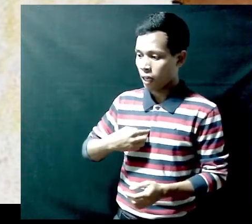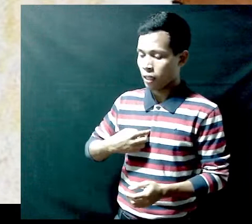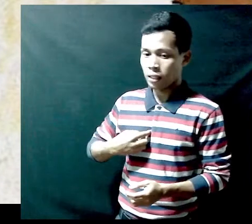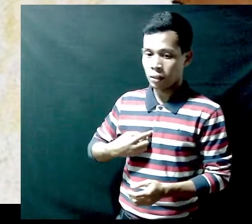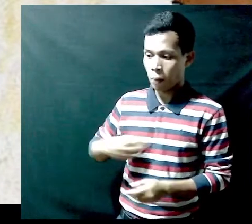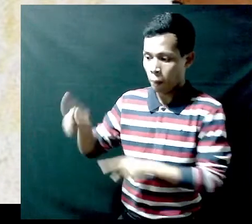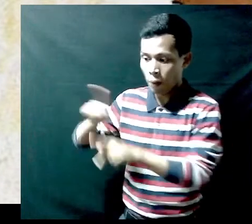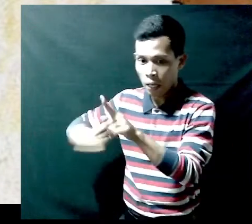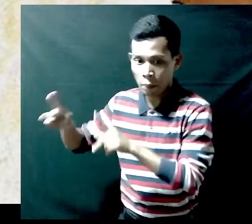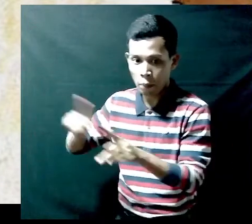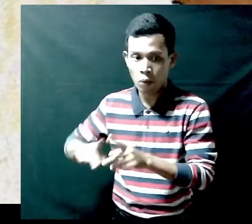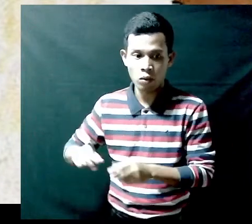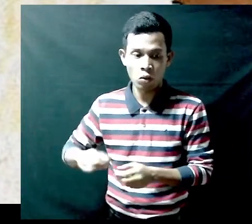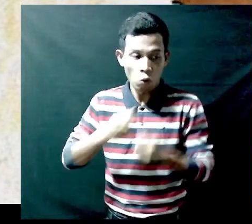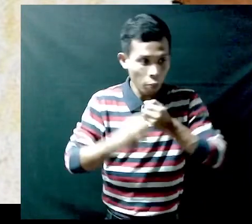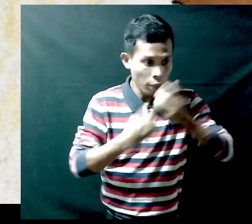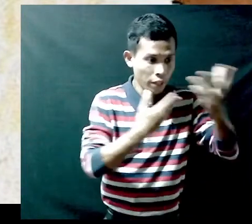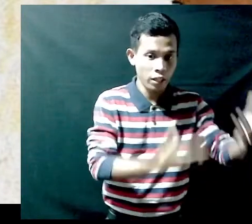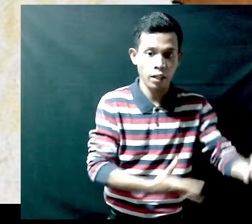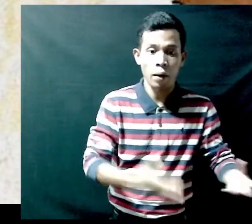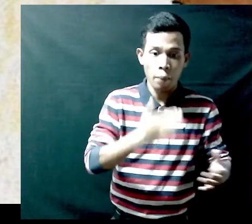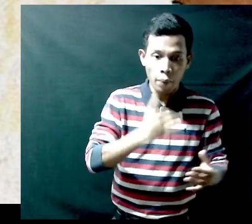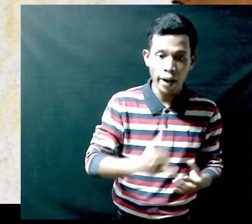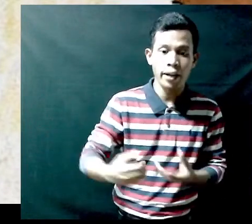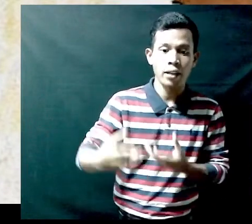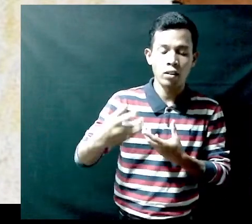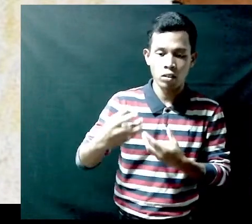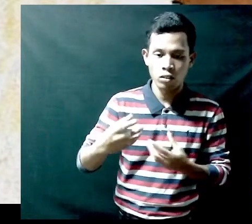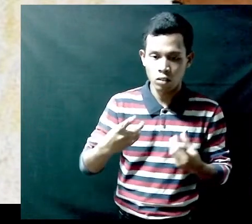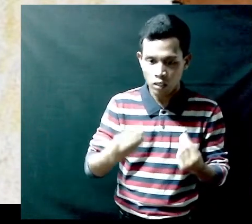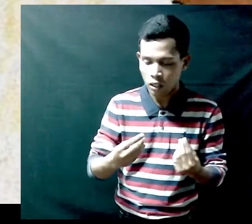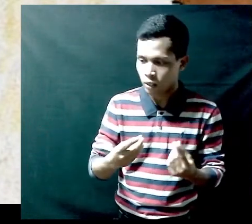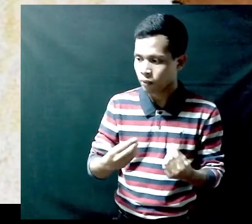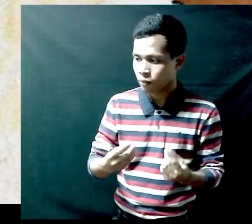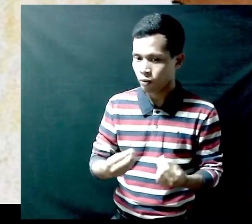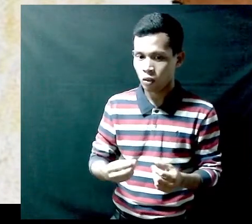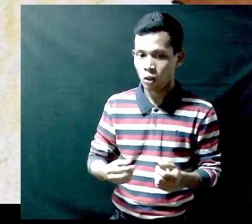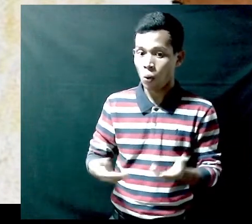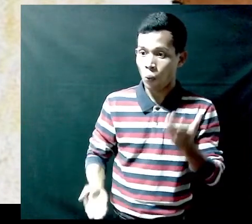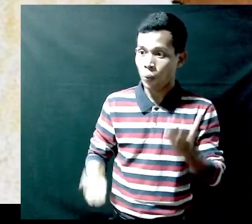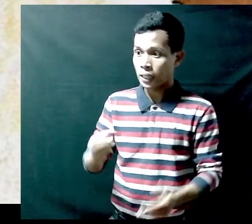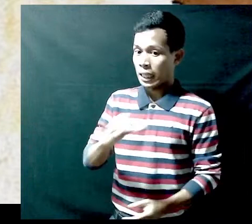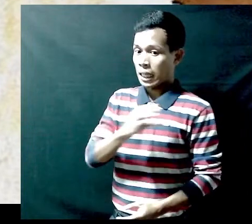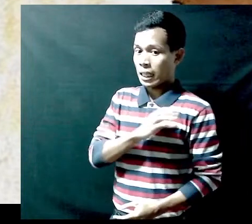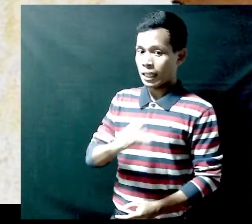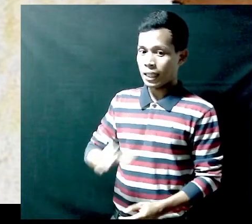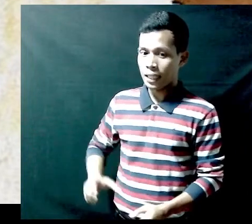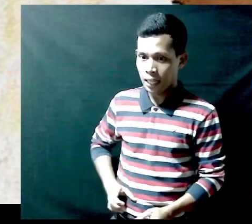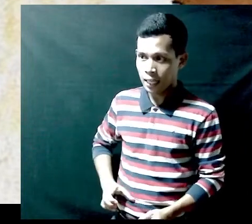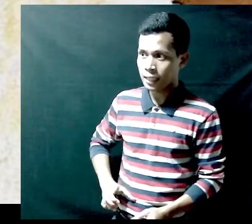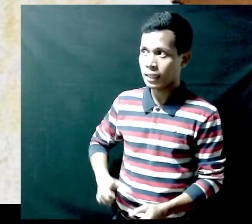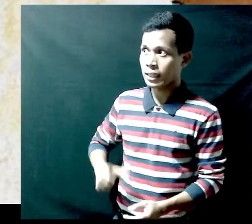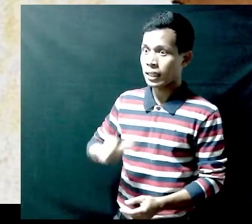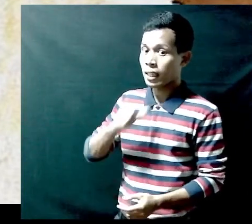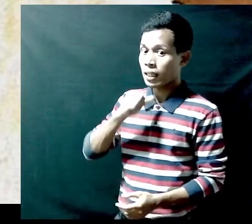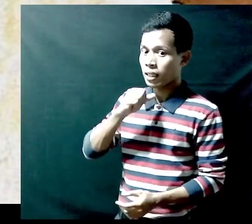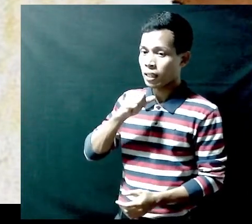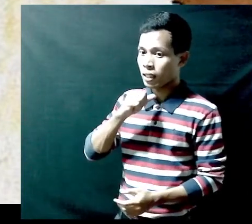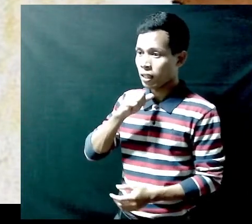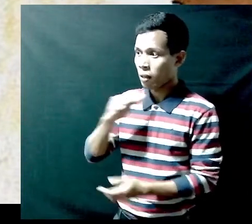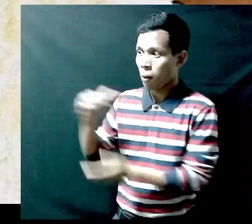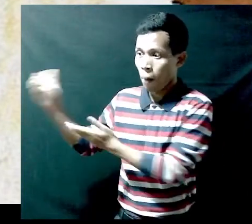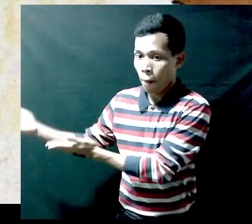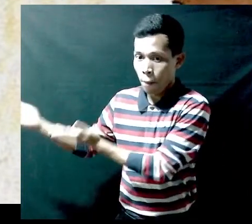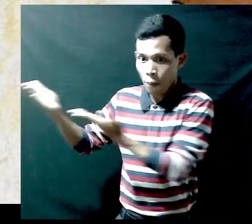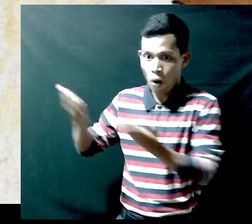word indeed. Indeed. Ano yung sabihin yun? Nilagay ko yung word na yun. Which Christ has not wrought by me.